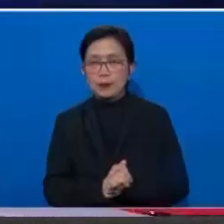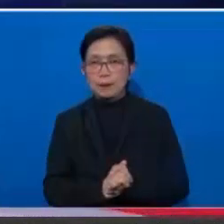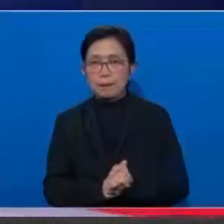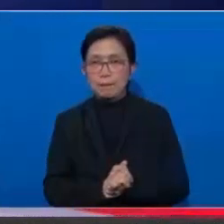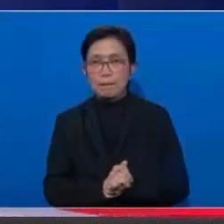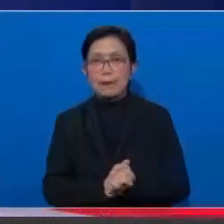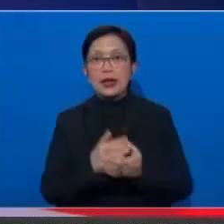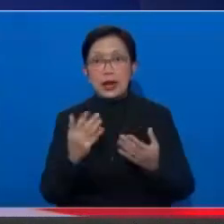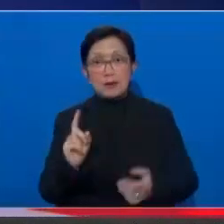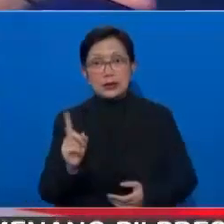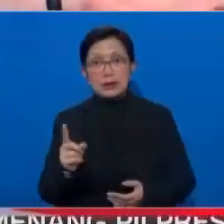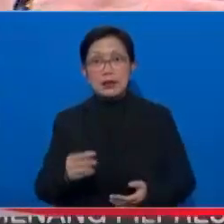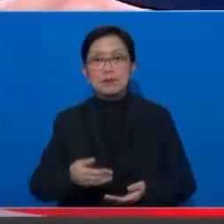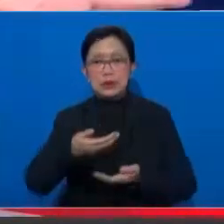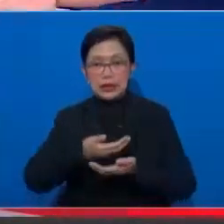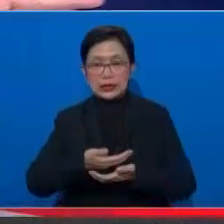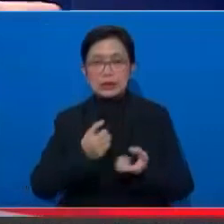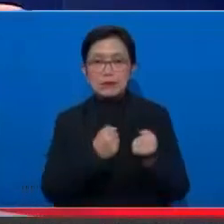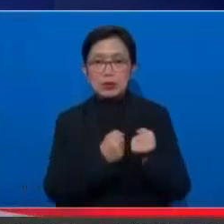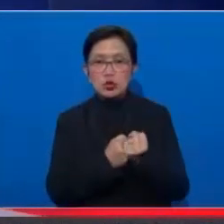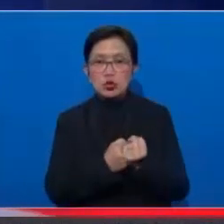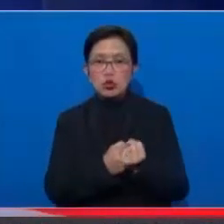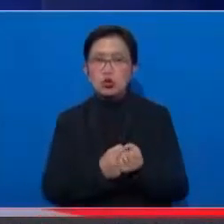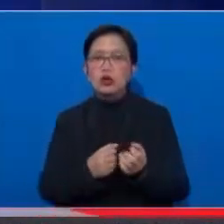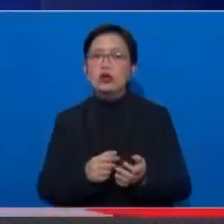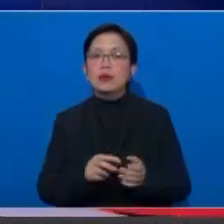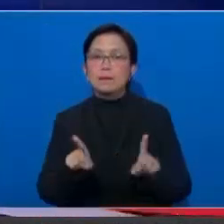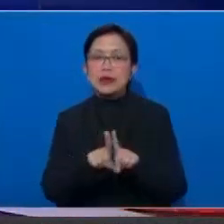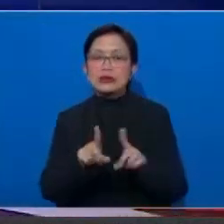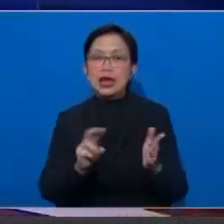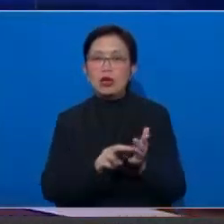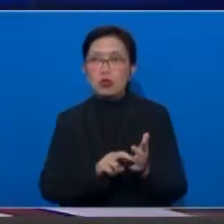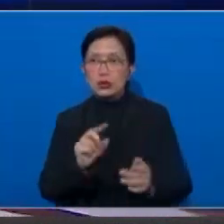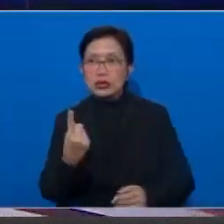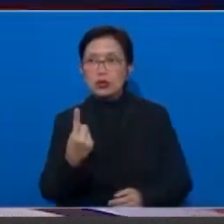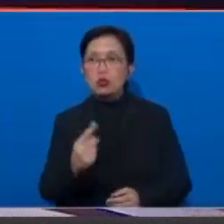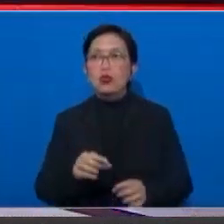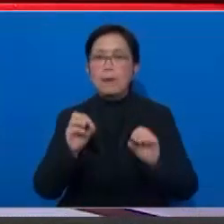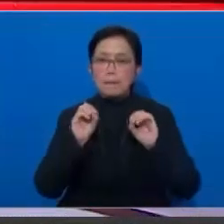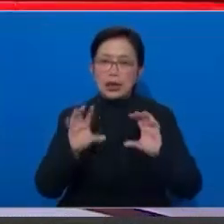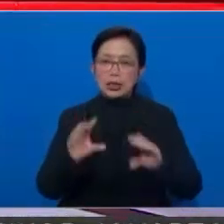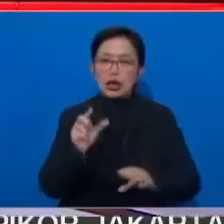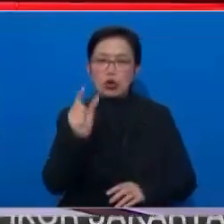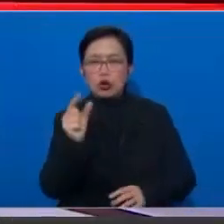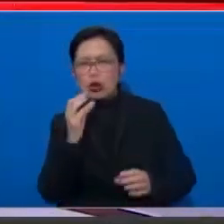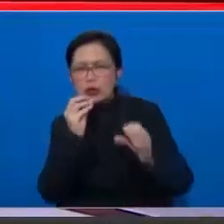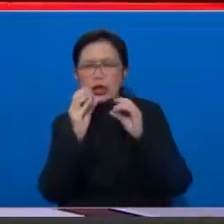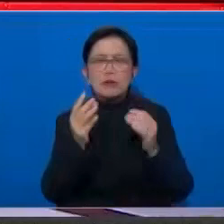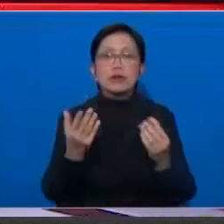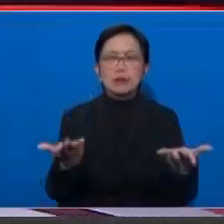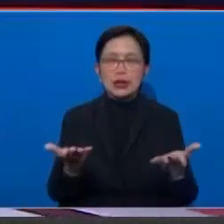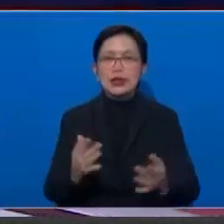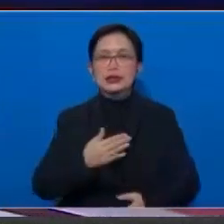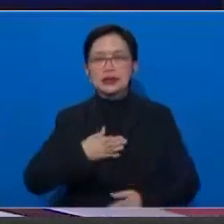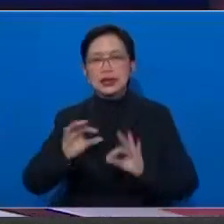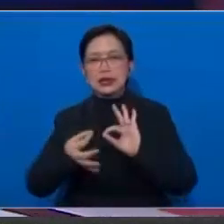Baswedan, Muhaimin Iskandar. Kemudian berbagai spekulasi pun mengemuka terkait pertemuan ini. Saya Syazawi Sastro, inilah